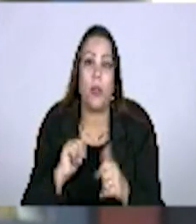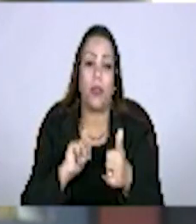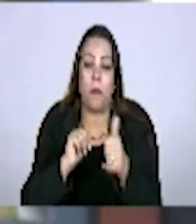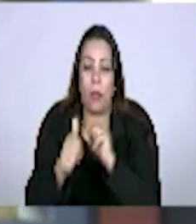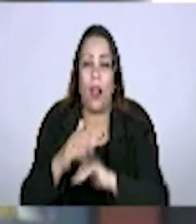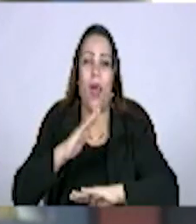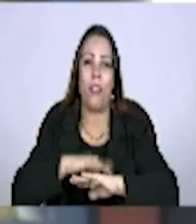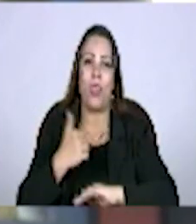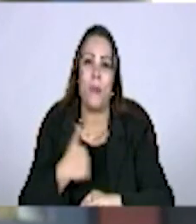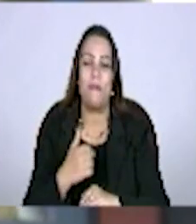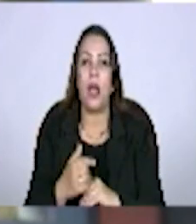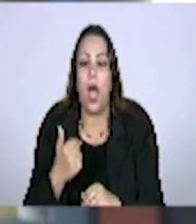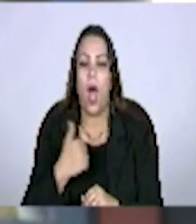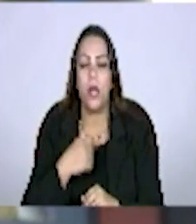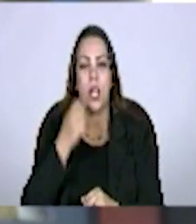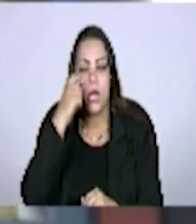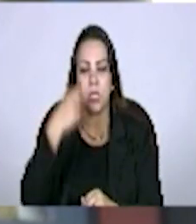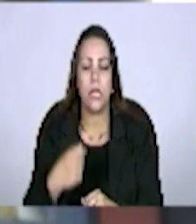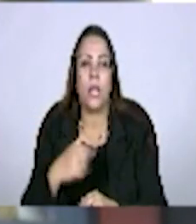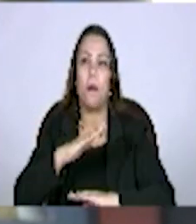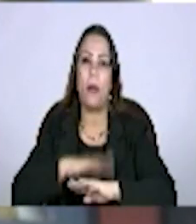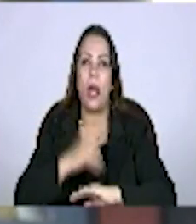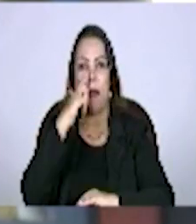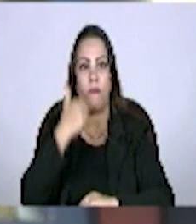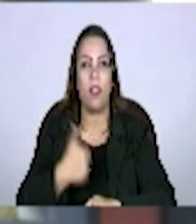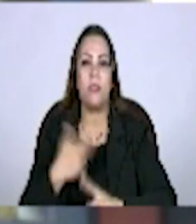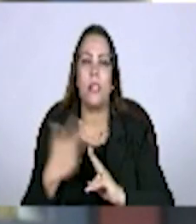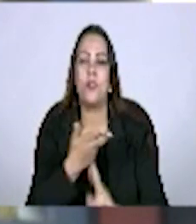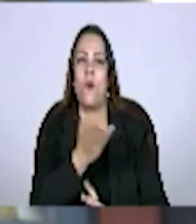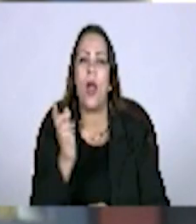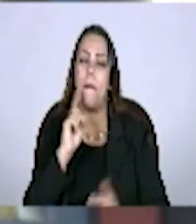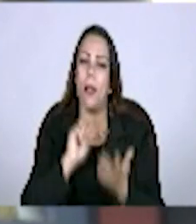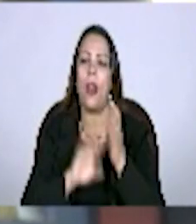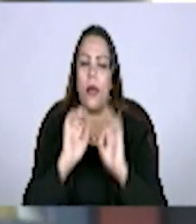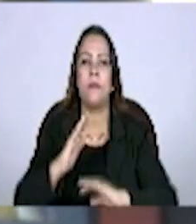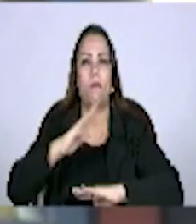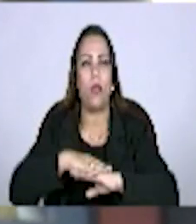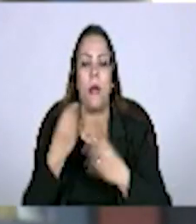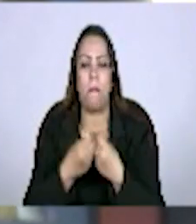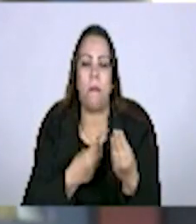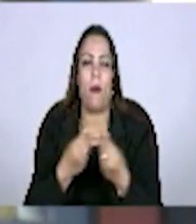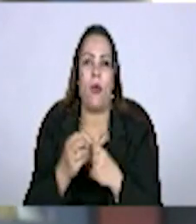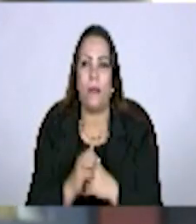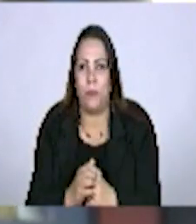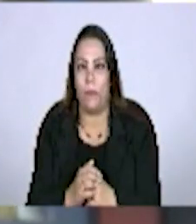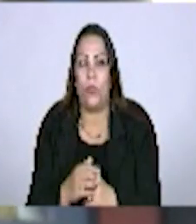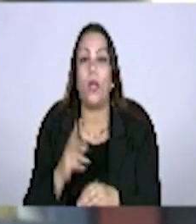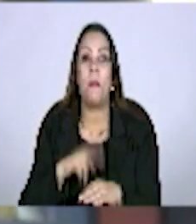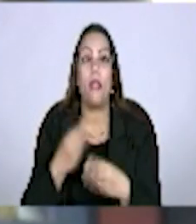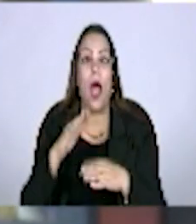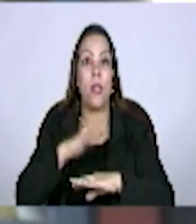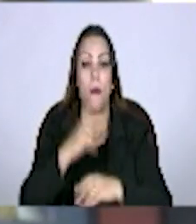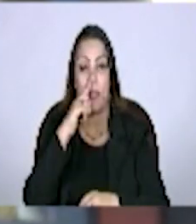هذا الاحترام حين يجدوا ان انت شخص تحترم تحترم ذاتك في المق من الاول تحترم